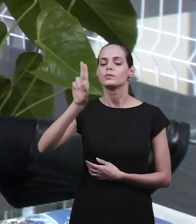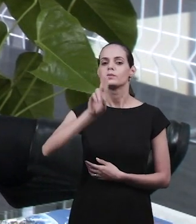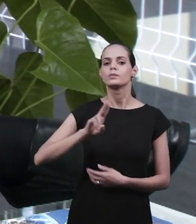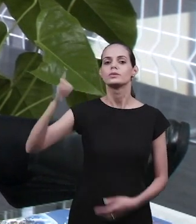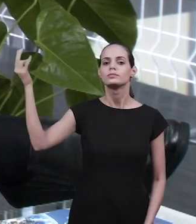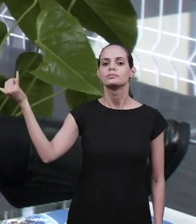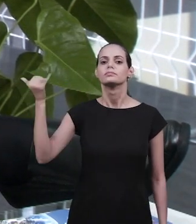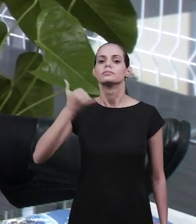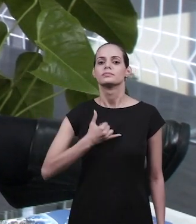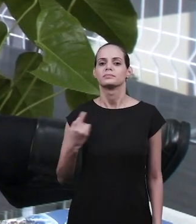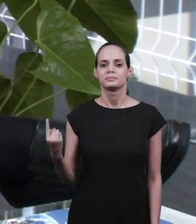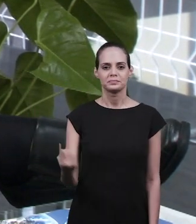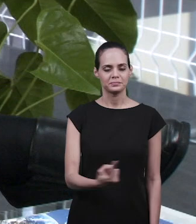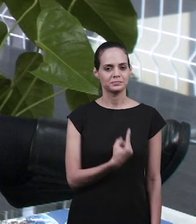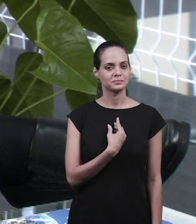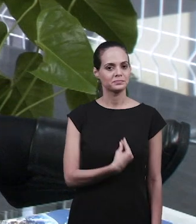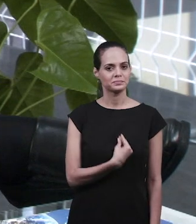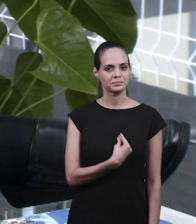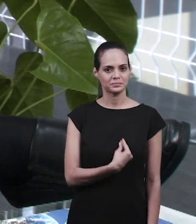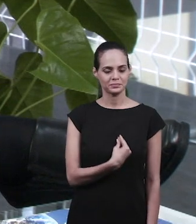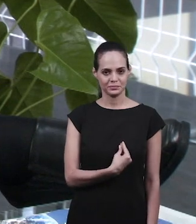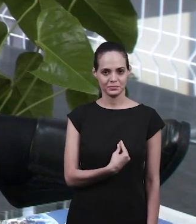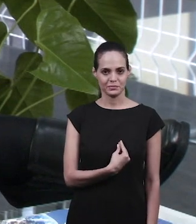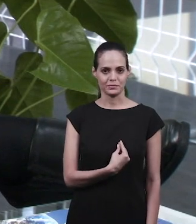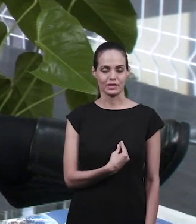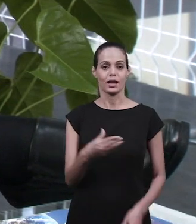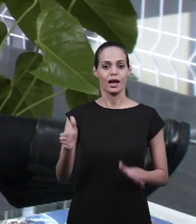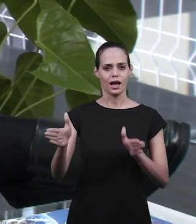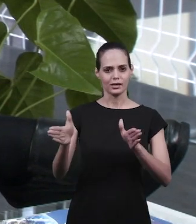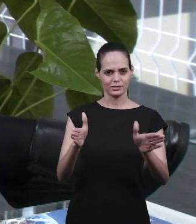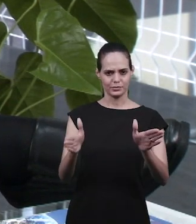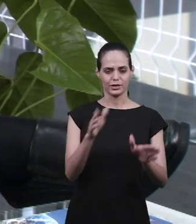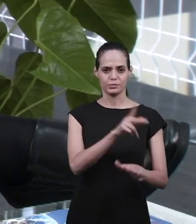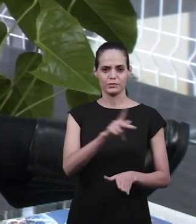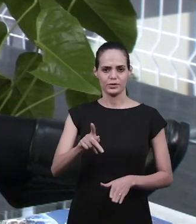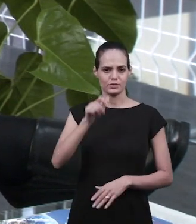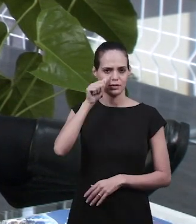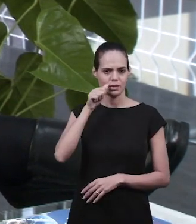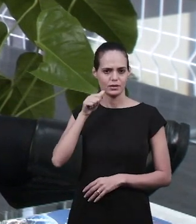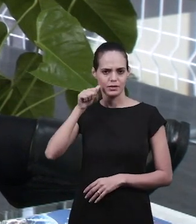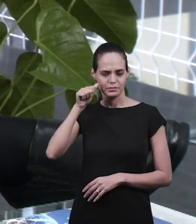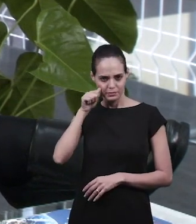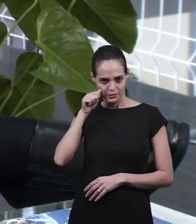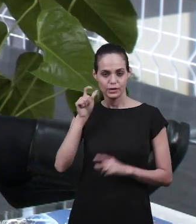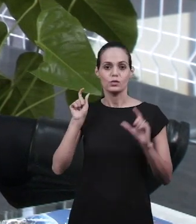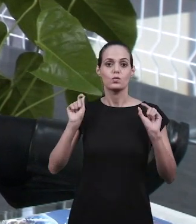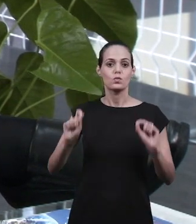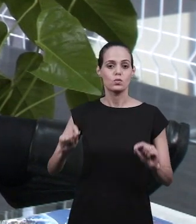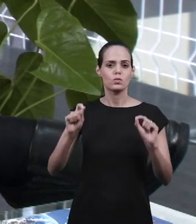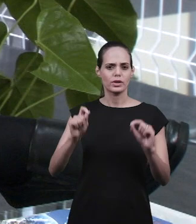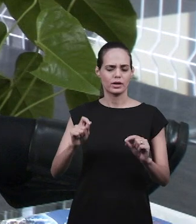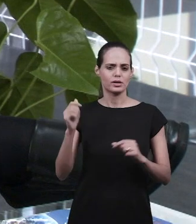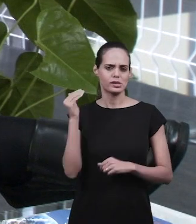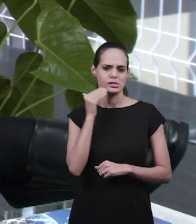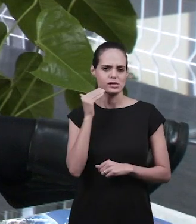parler. Dans le volet accessibilité, la docteure Marie Amine va aborder la thématique les